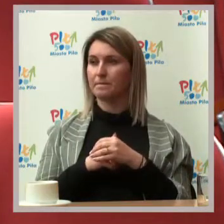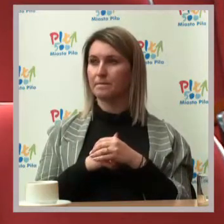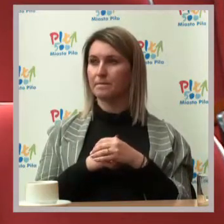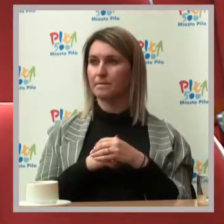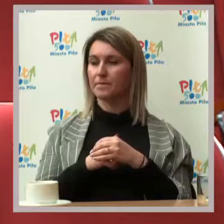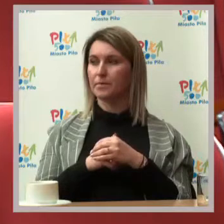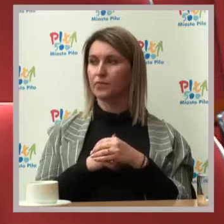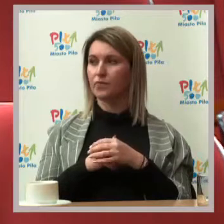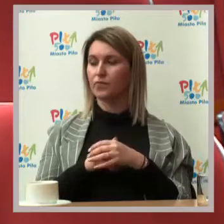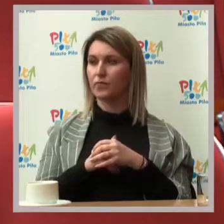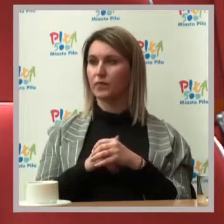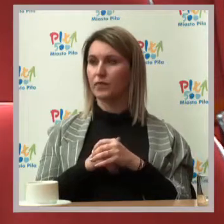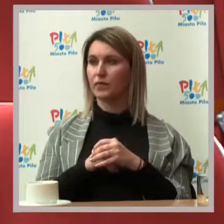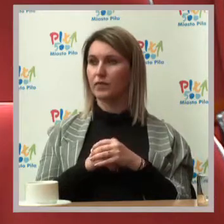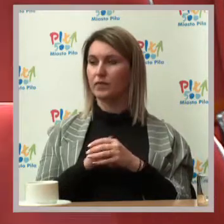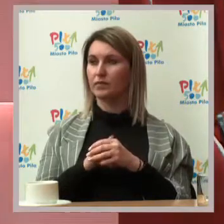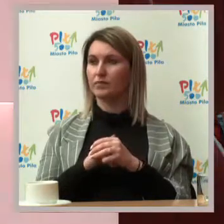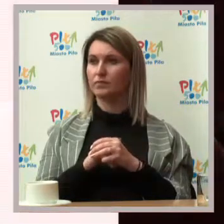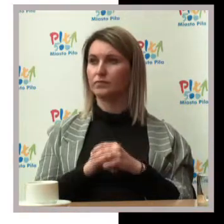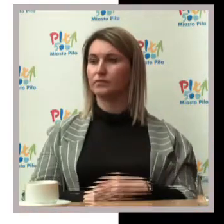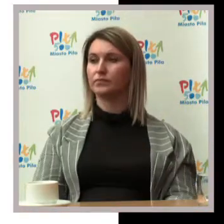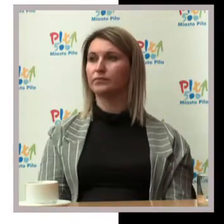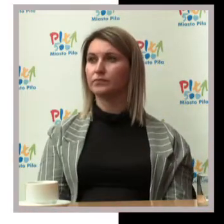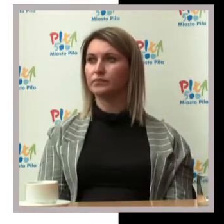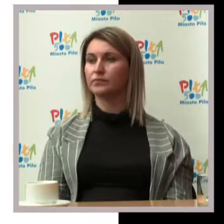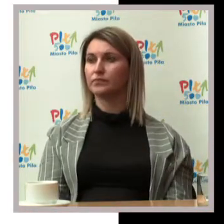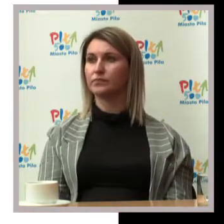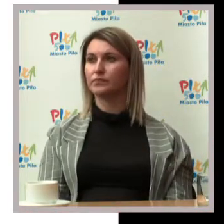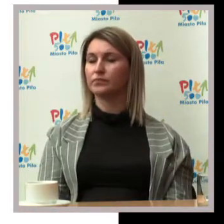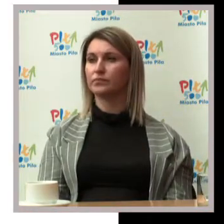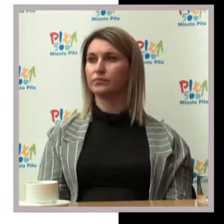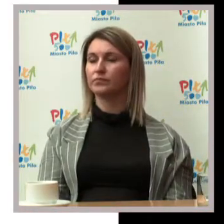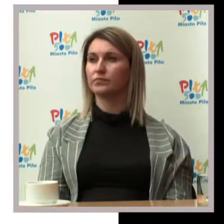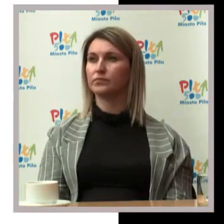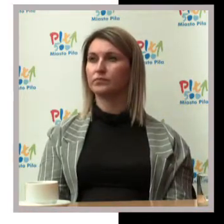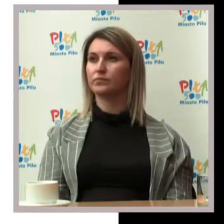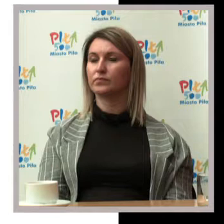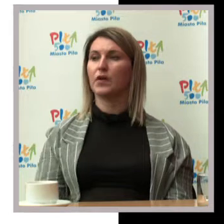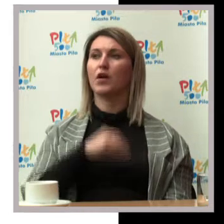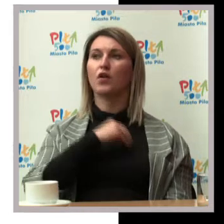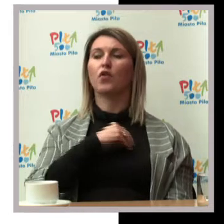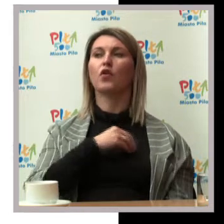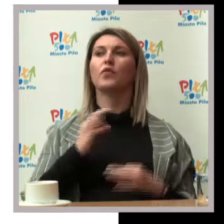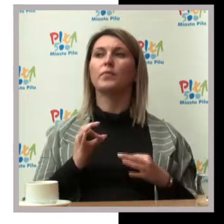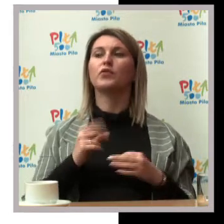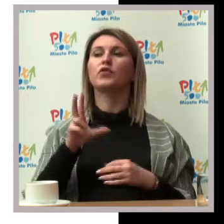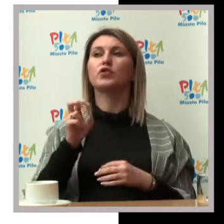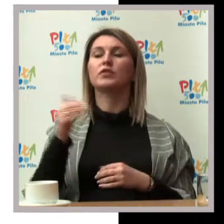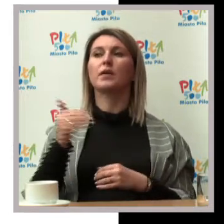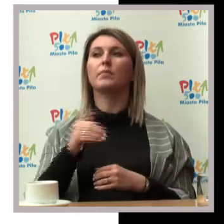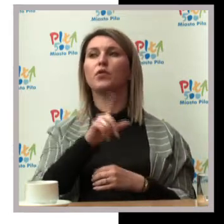Proszę Państwa, wskaźniki ostrożnościowe. Jeżeli chodzi o artykuł 242, dochody bieżące 300 milionów złotych, wydatki